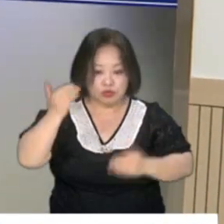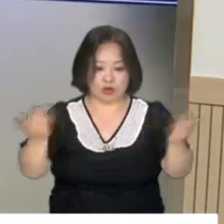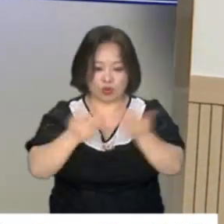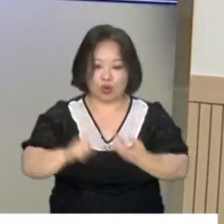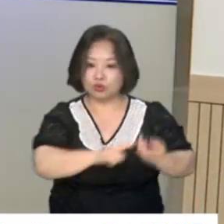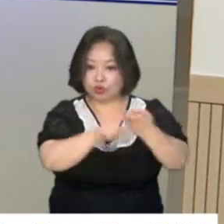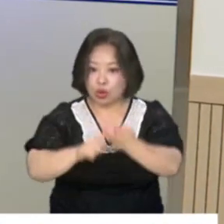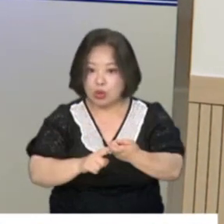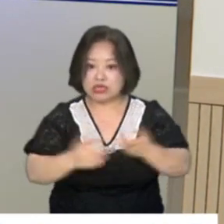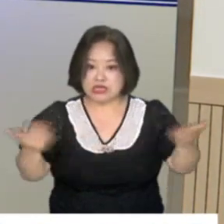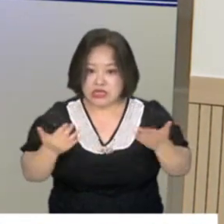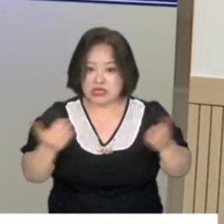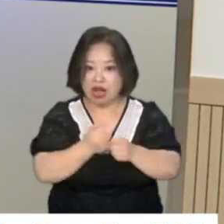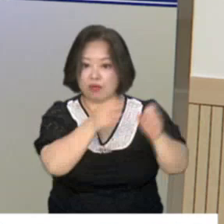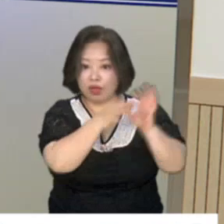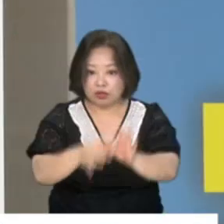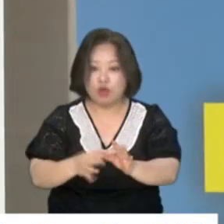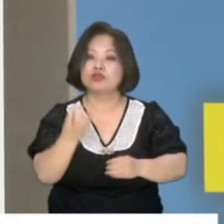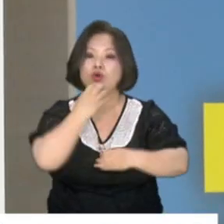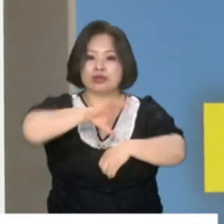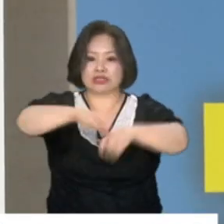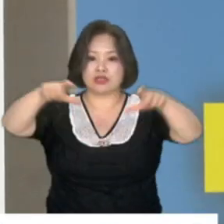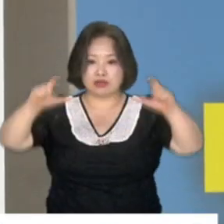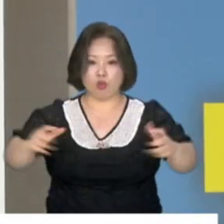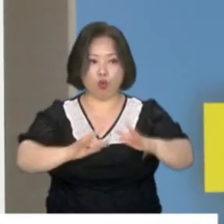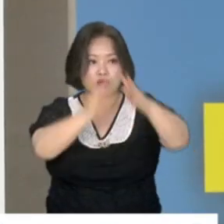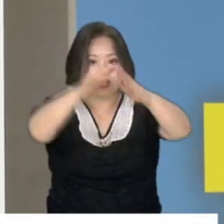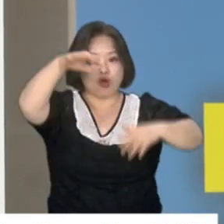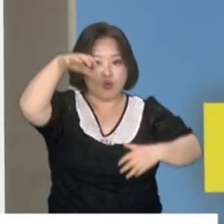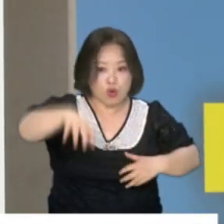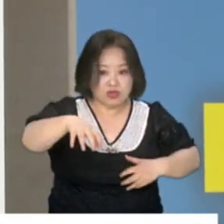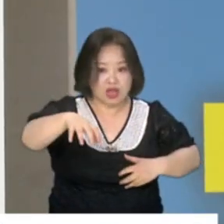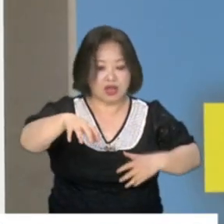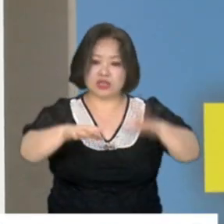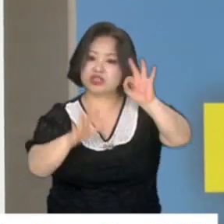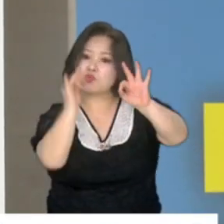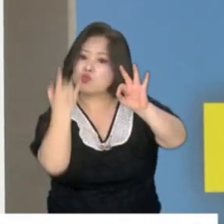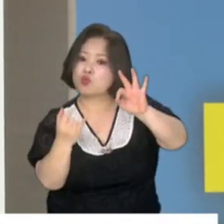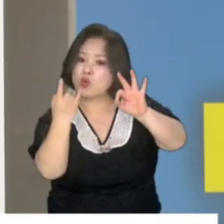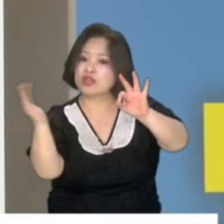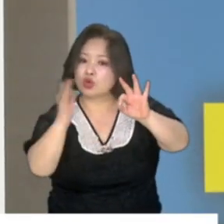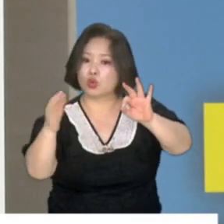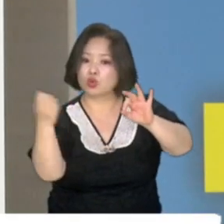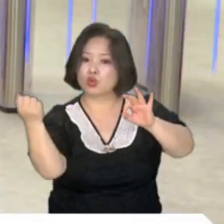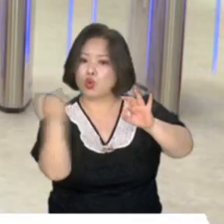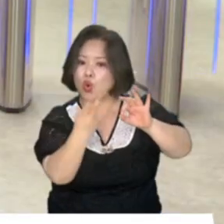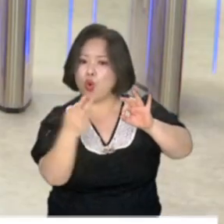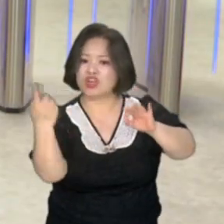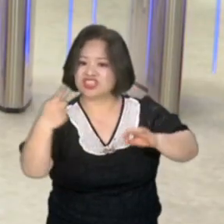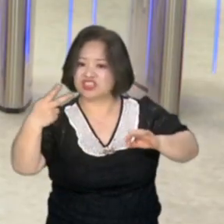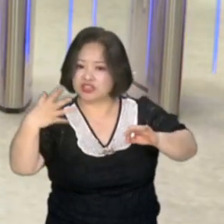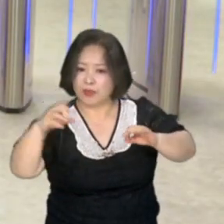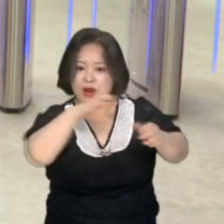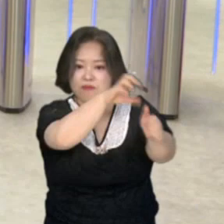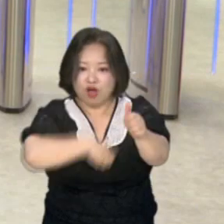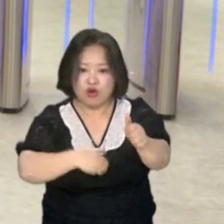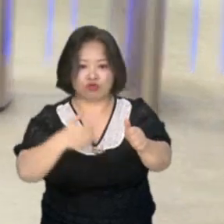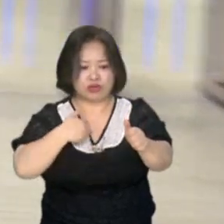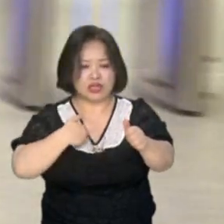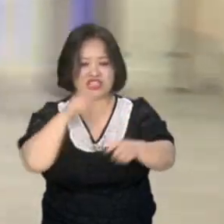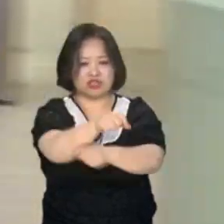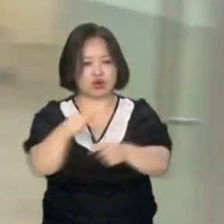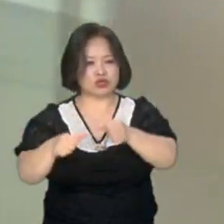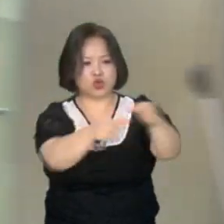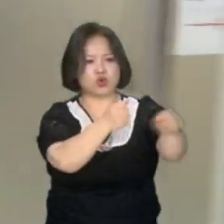일하며 서울일대 아파트 공사현장에서 시공사 등에서 10여차례에 걸쳐 수천만원을 뜯어내고 자신들의 채용을